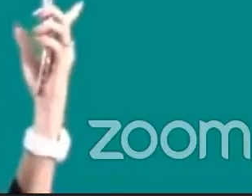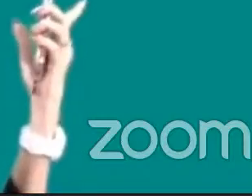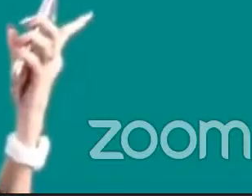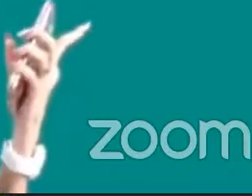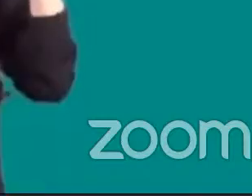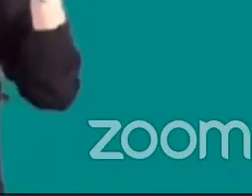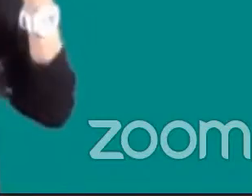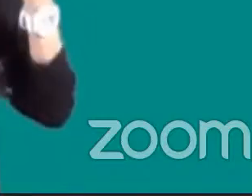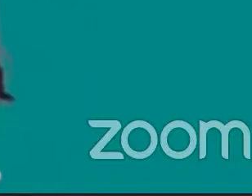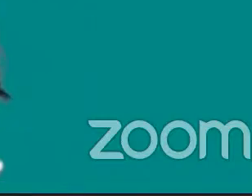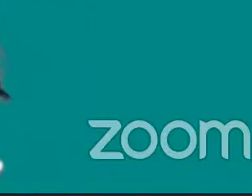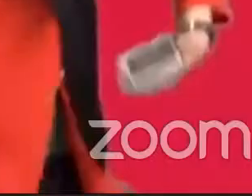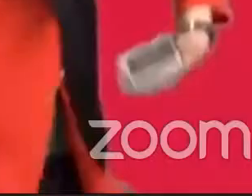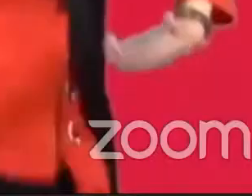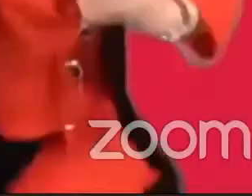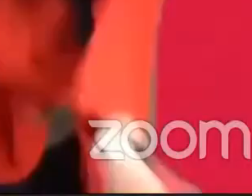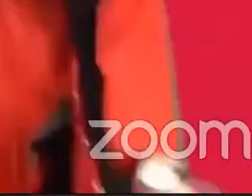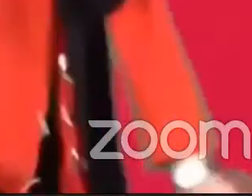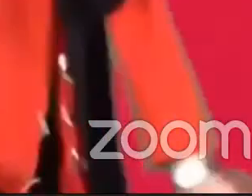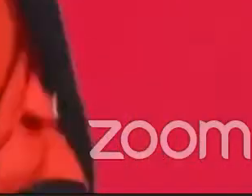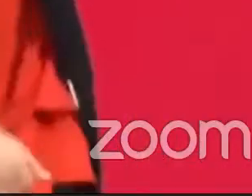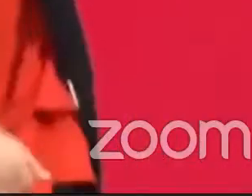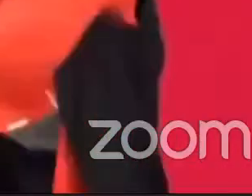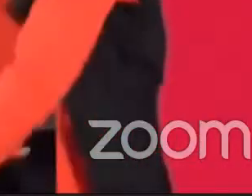daripada nanti kamu yang malu.